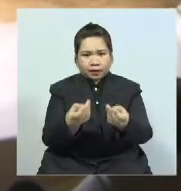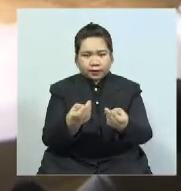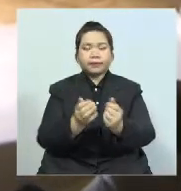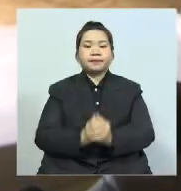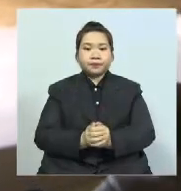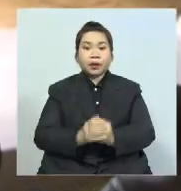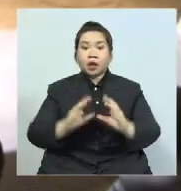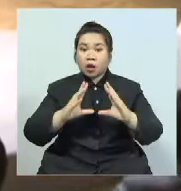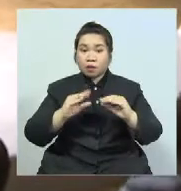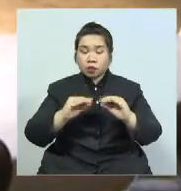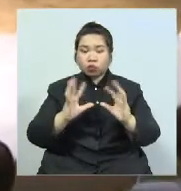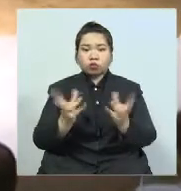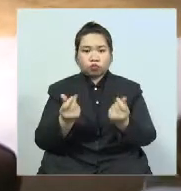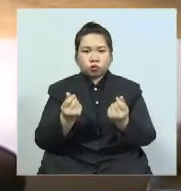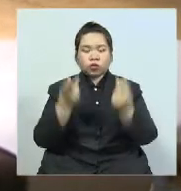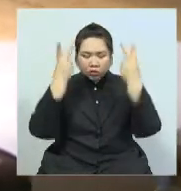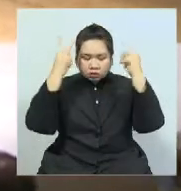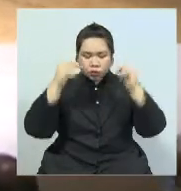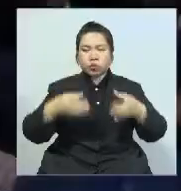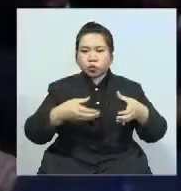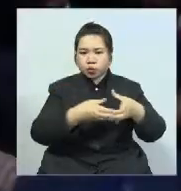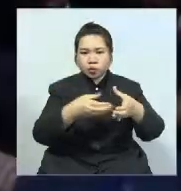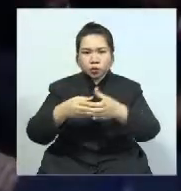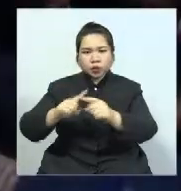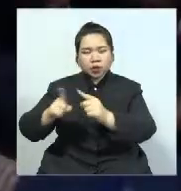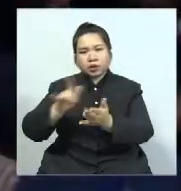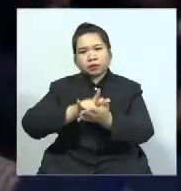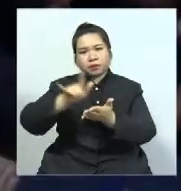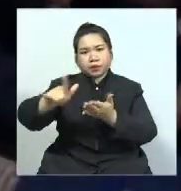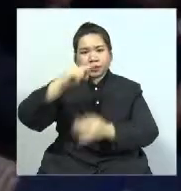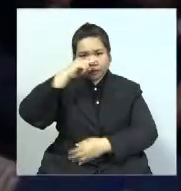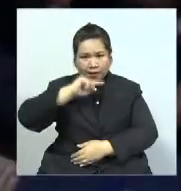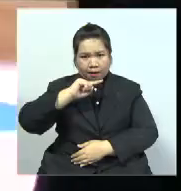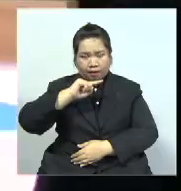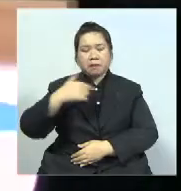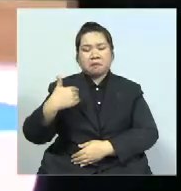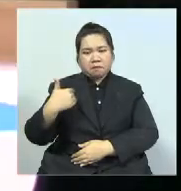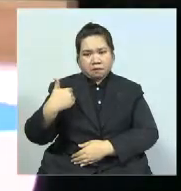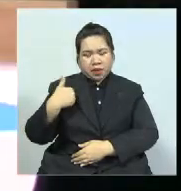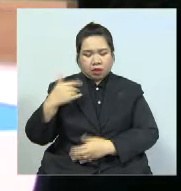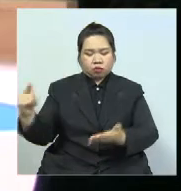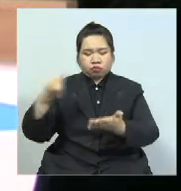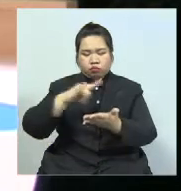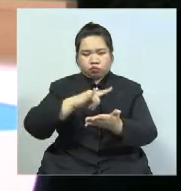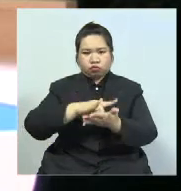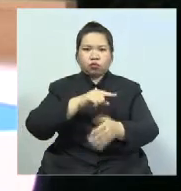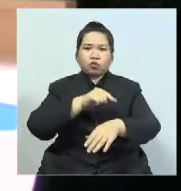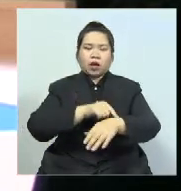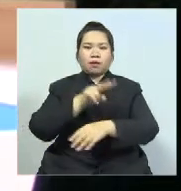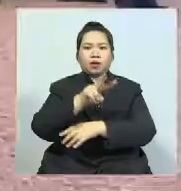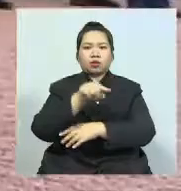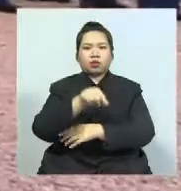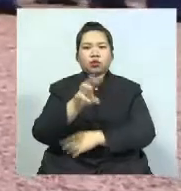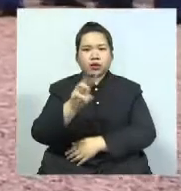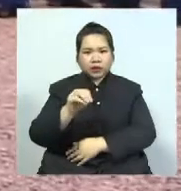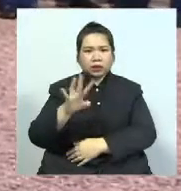การประชุมนายกรัฐมนตรีพร้อมคณะได้เดินทางกลับประเทศไทยและถึงประเทศไทยในเวลา 14:45 น.โ